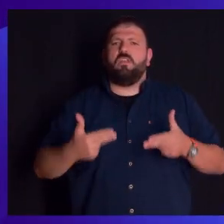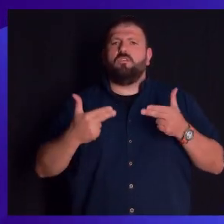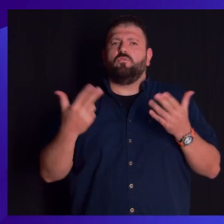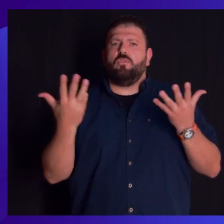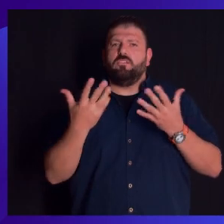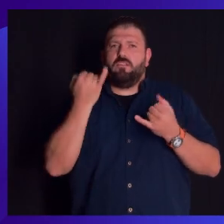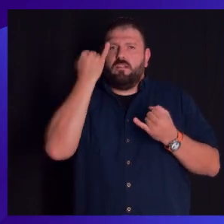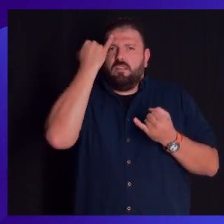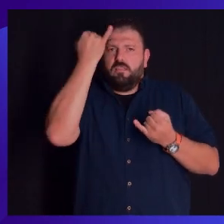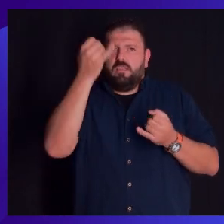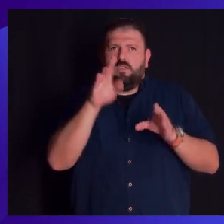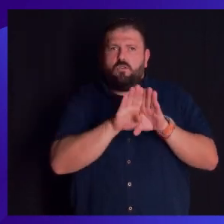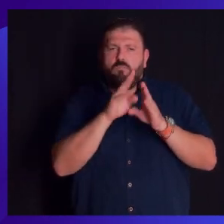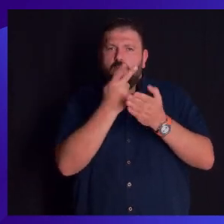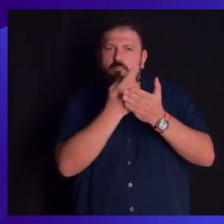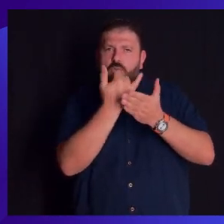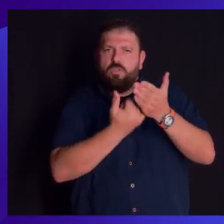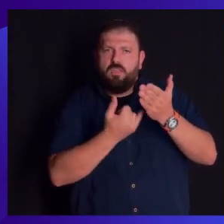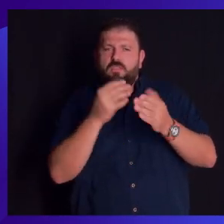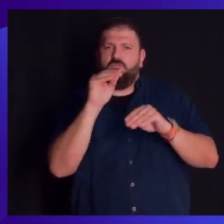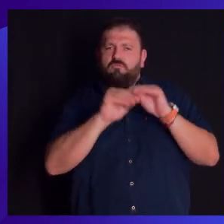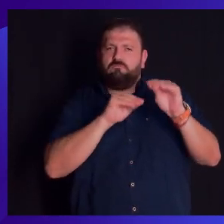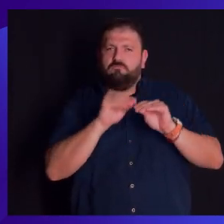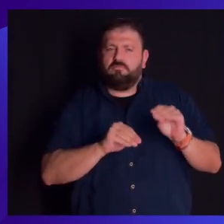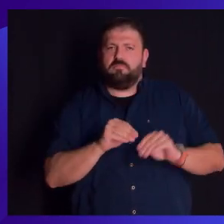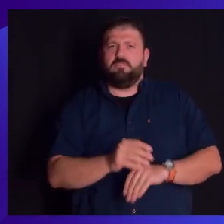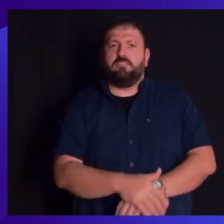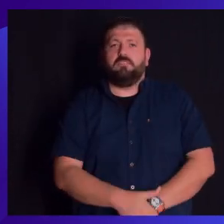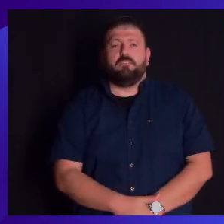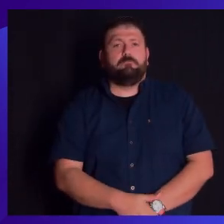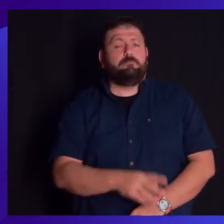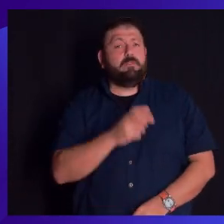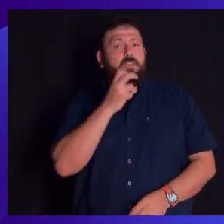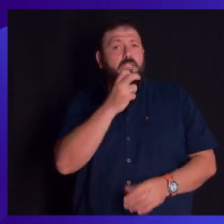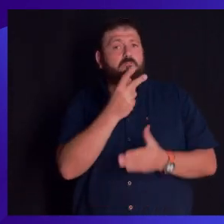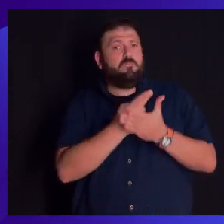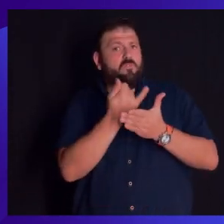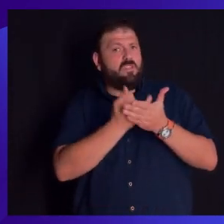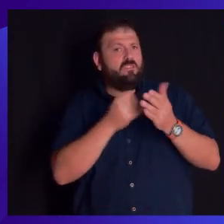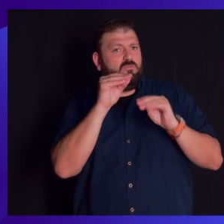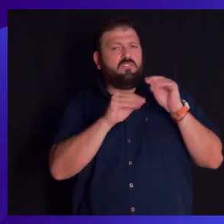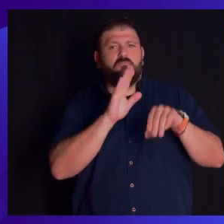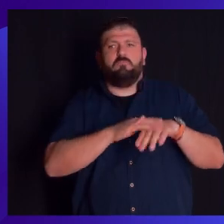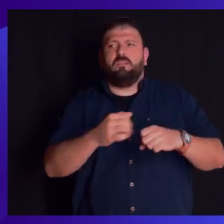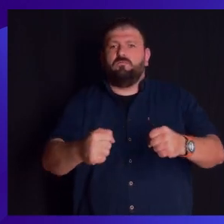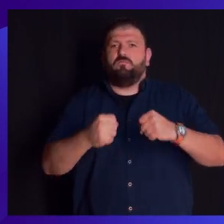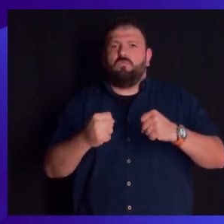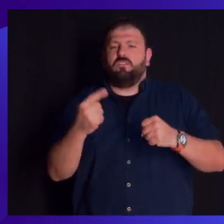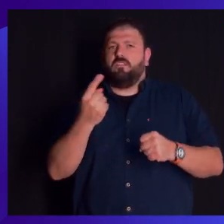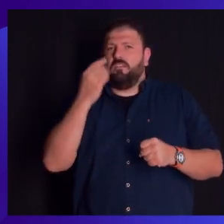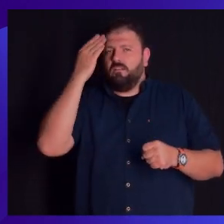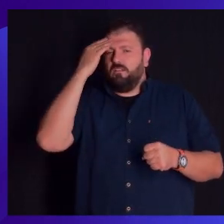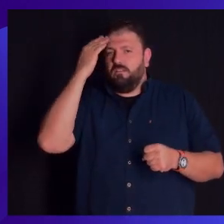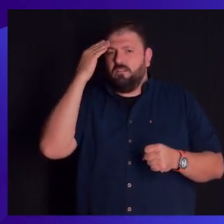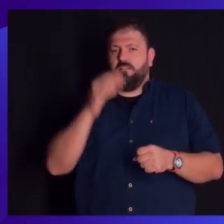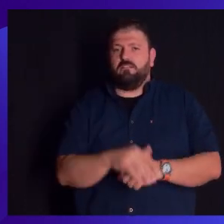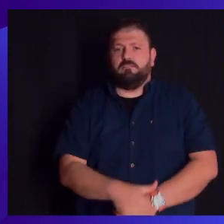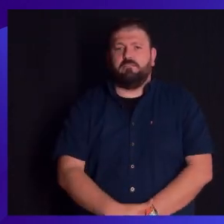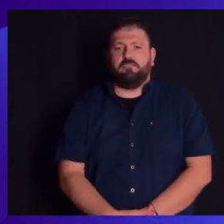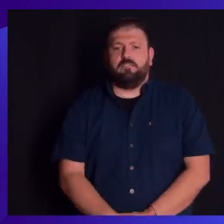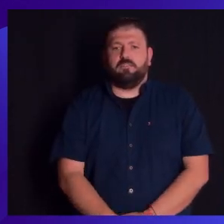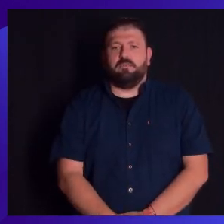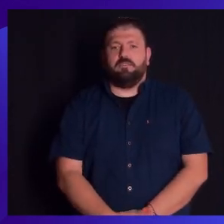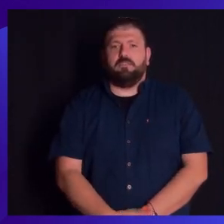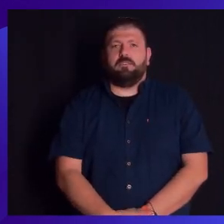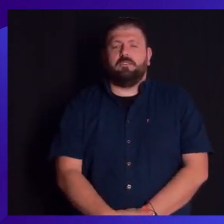our business is to Система have a сильнее system. любого лидера. El sistema es más fuerte que cualquier líder. The system is more Она important than any поможет тебе leader, выполнить очень